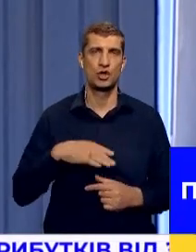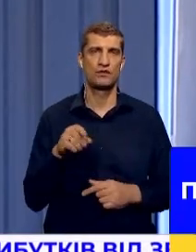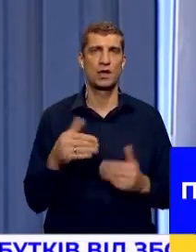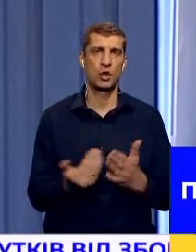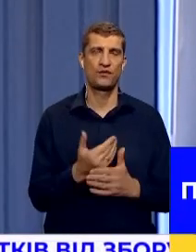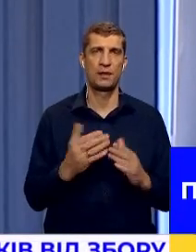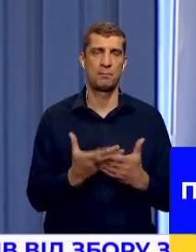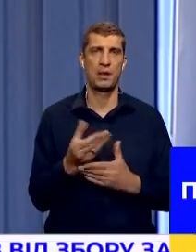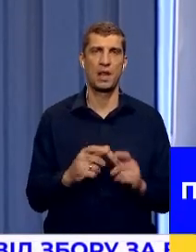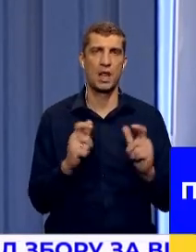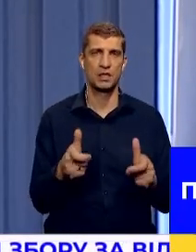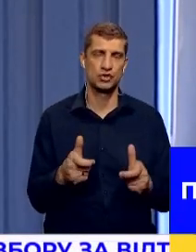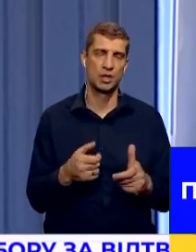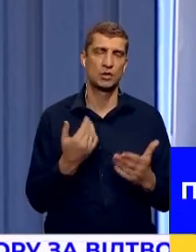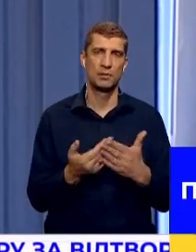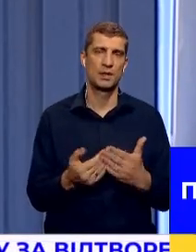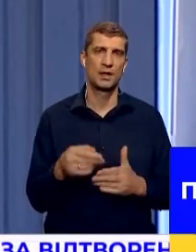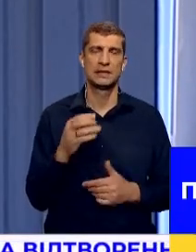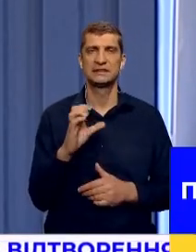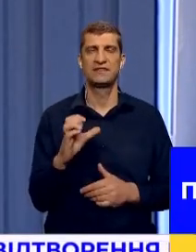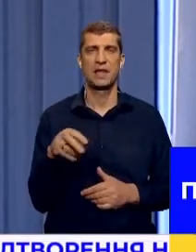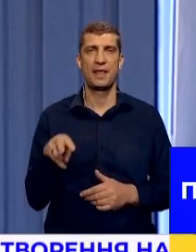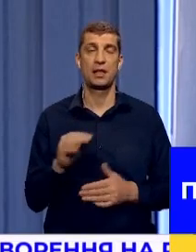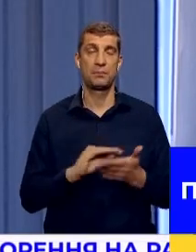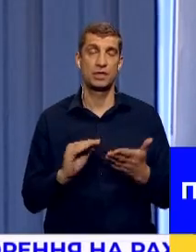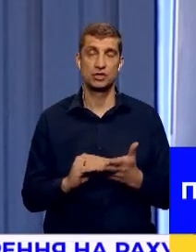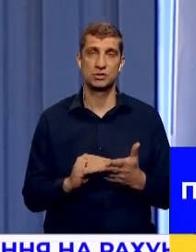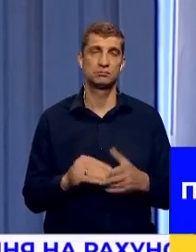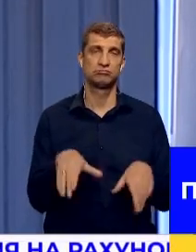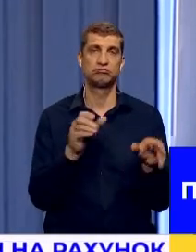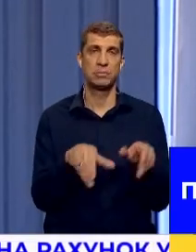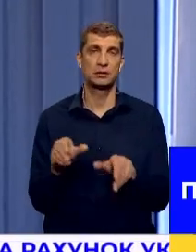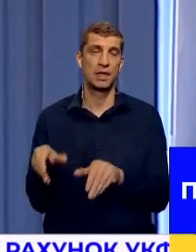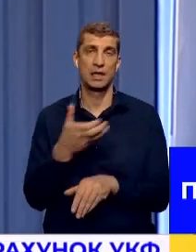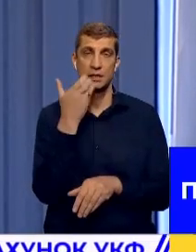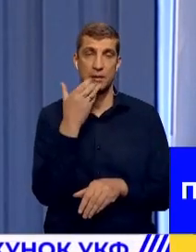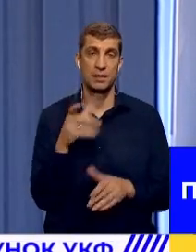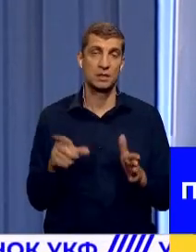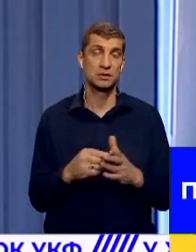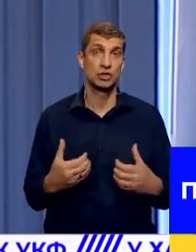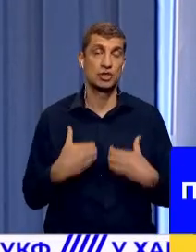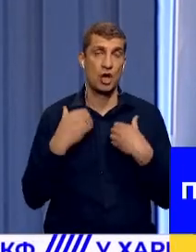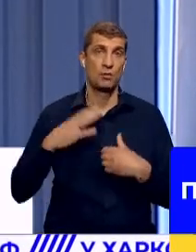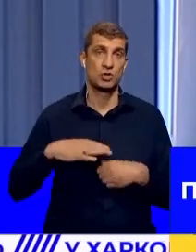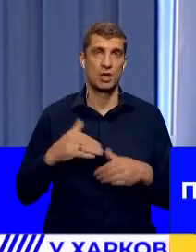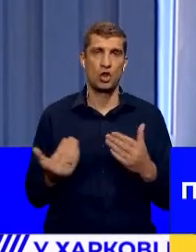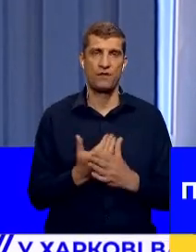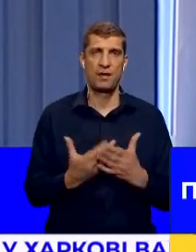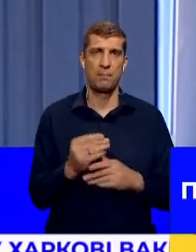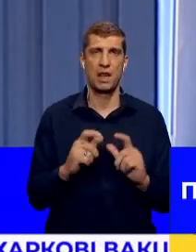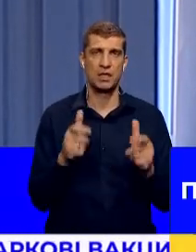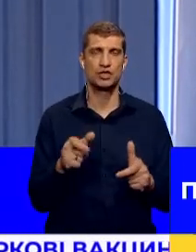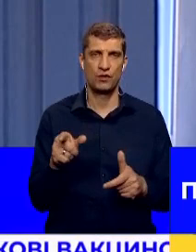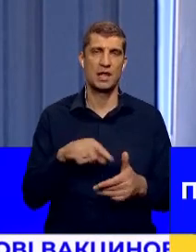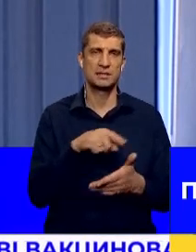на нові платіжки. До прикладу, Світлана Л. пише, що батареї теплі, але з жахом чекає на нові платіжки, а вона з